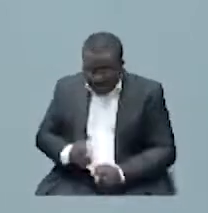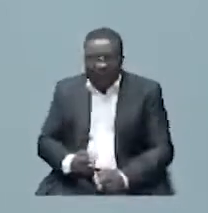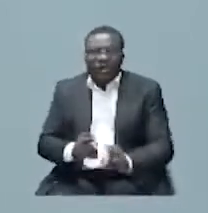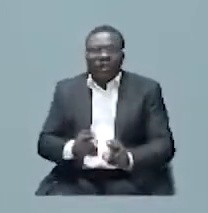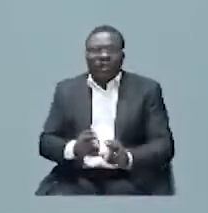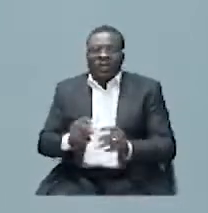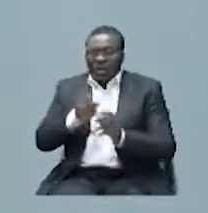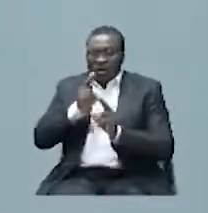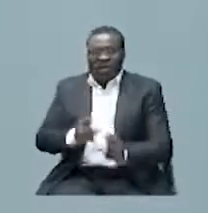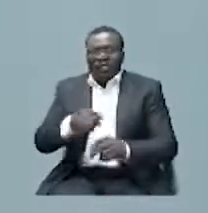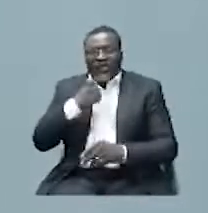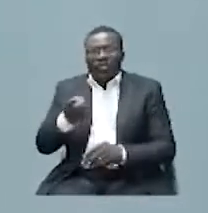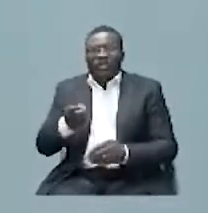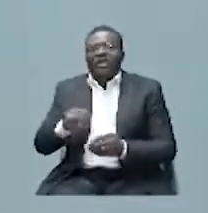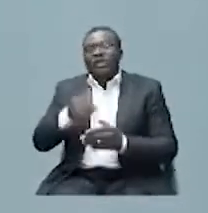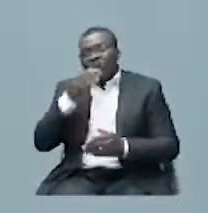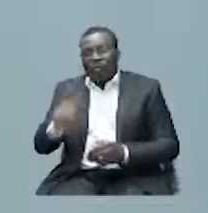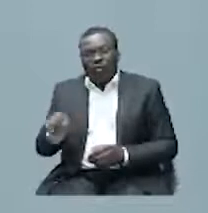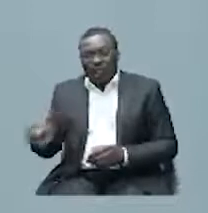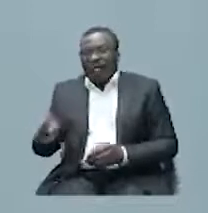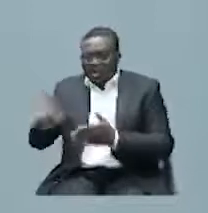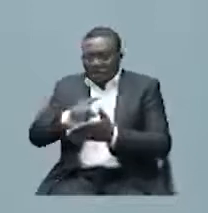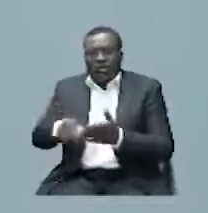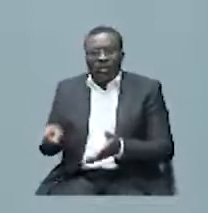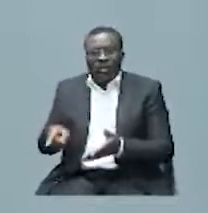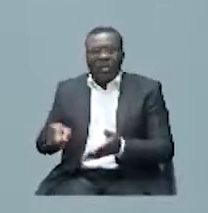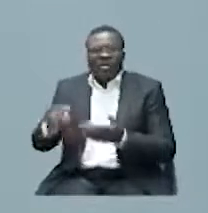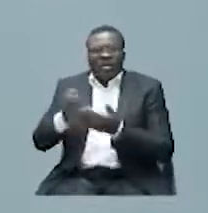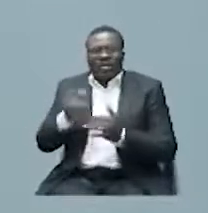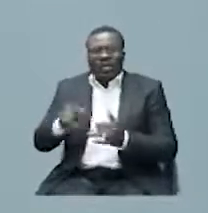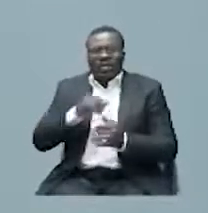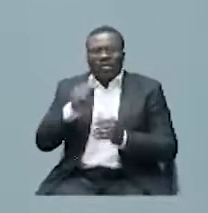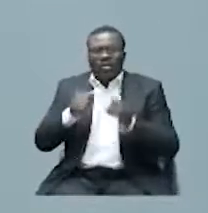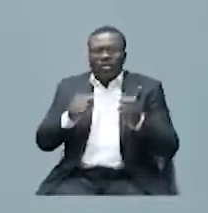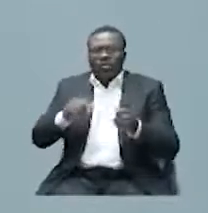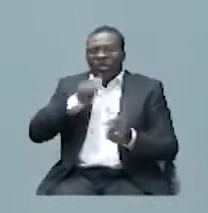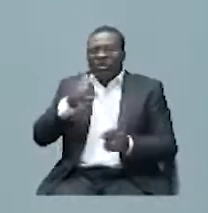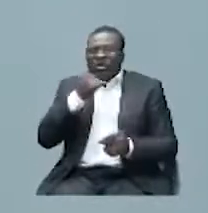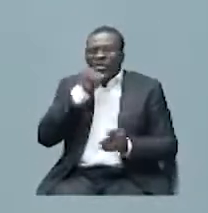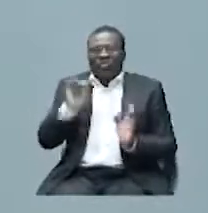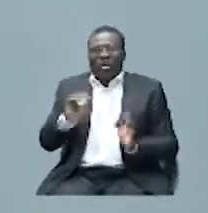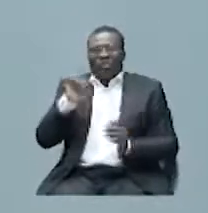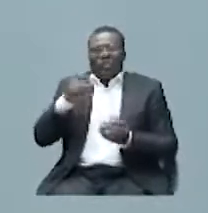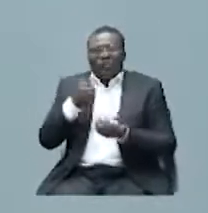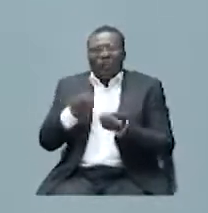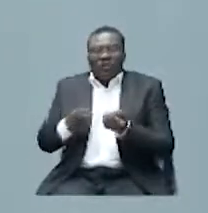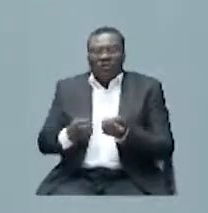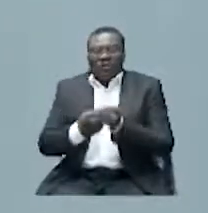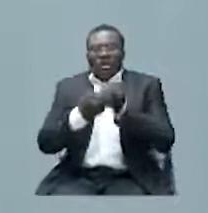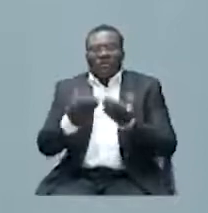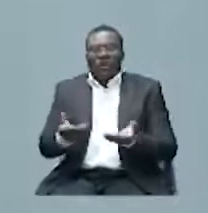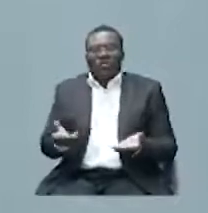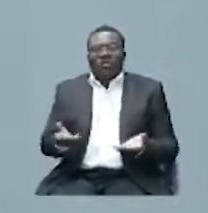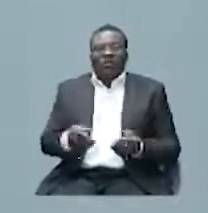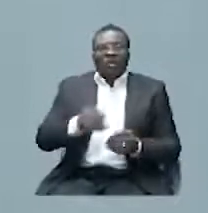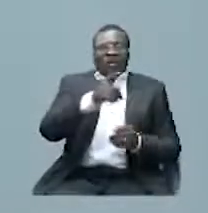avoir l'honnêteté de dire c'est mauvais, il faut le corriger. Quoique, je ne me suis jamais senti coupable d'un financement pervers à un parti politique.